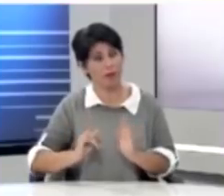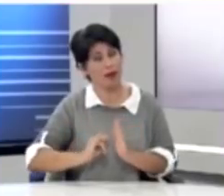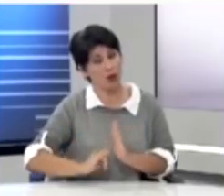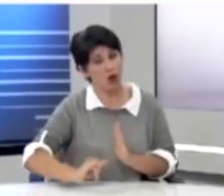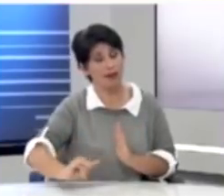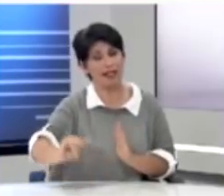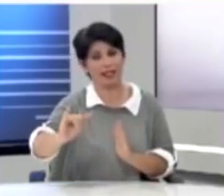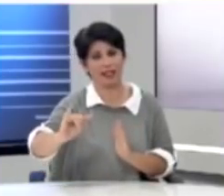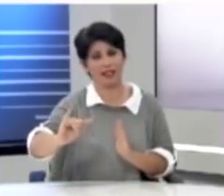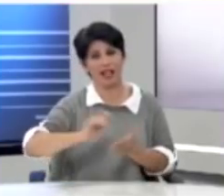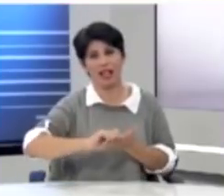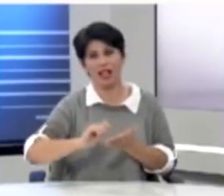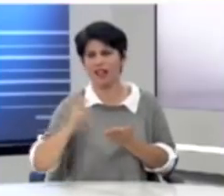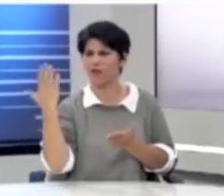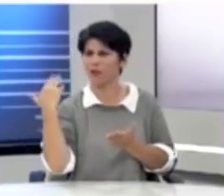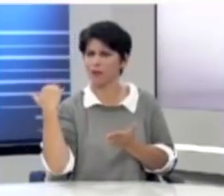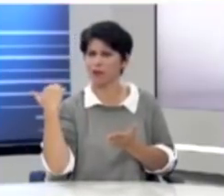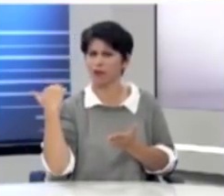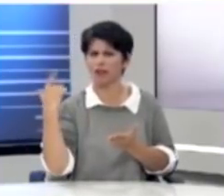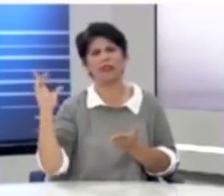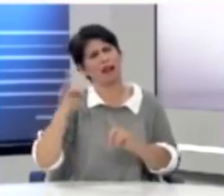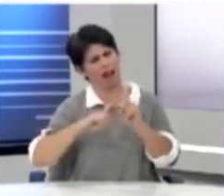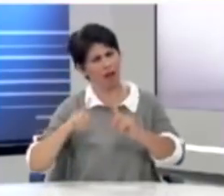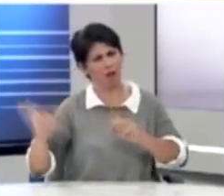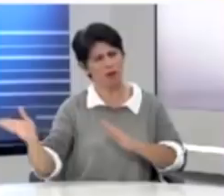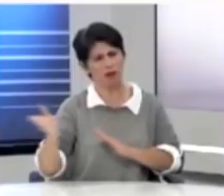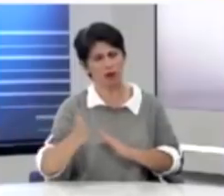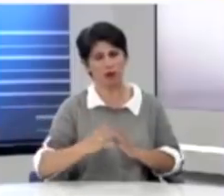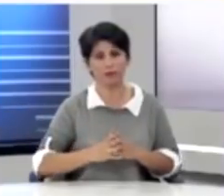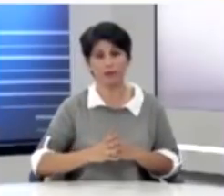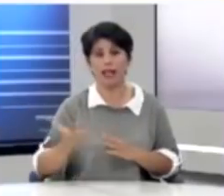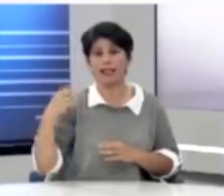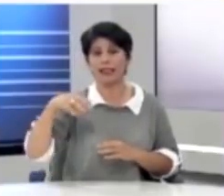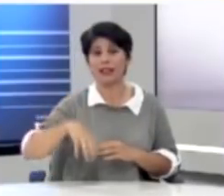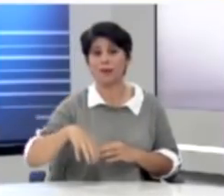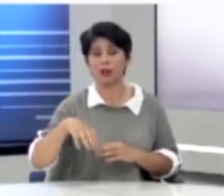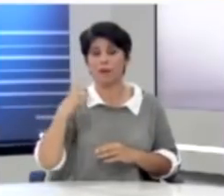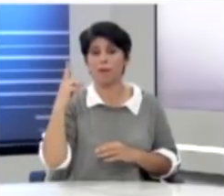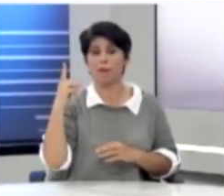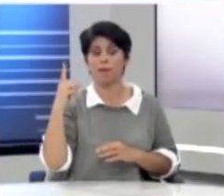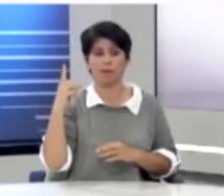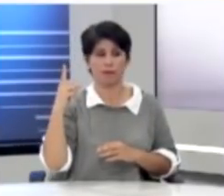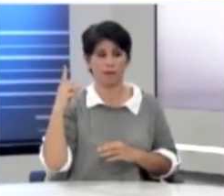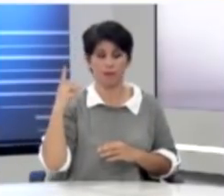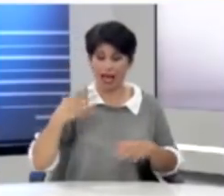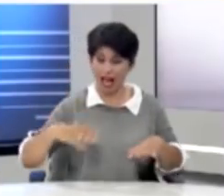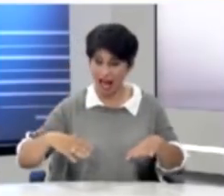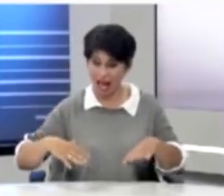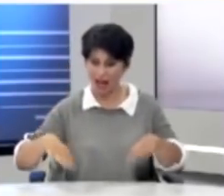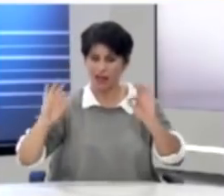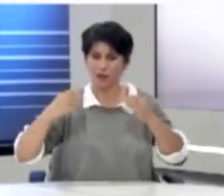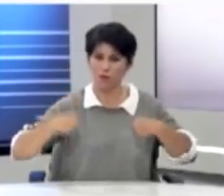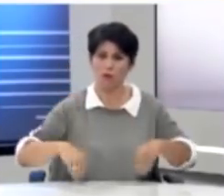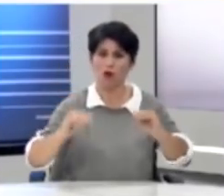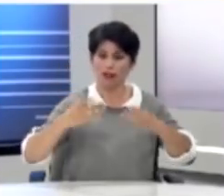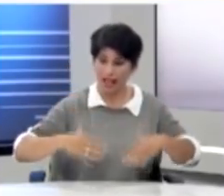μακριά. Έγραφε πρόσφατα κάποιος από αυτούς πως την εποχή που μια start-up πωλείται 50